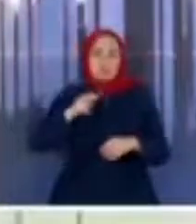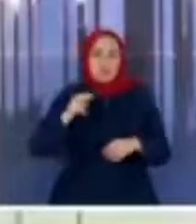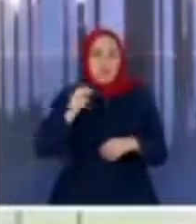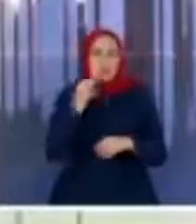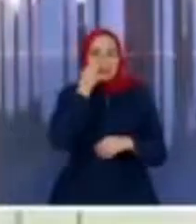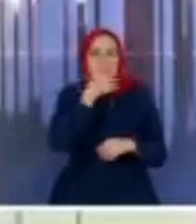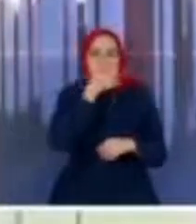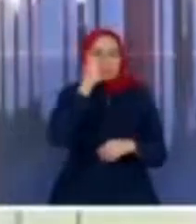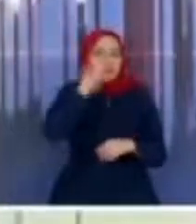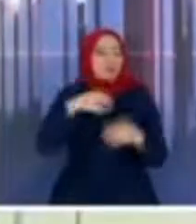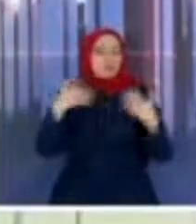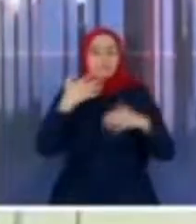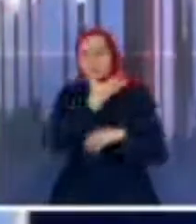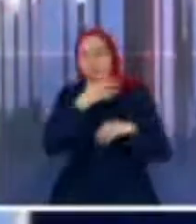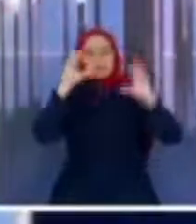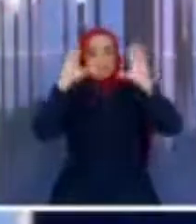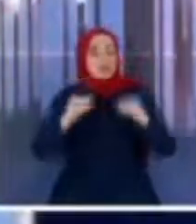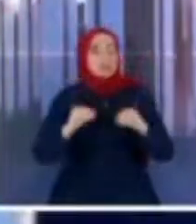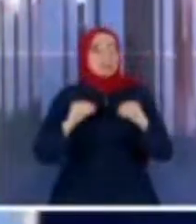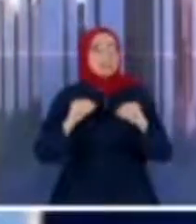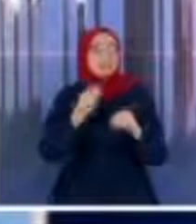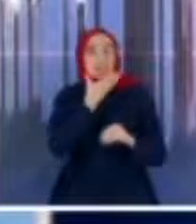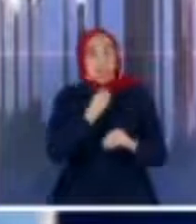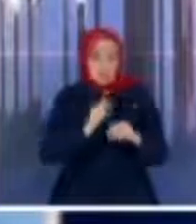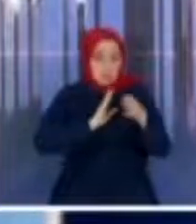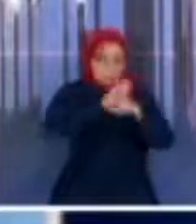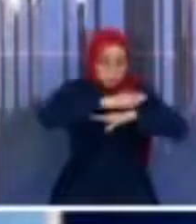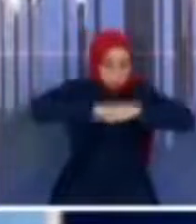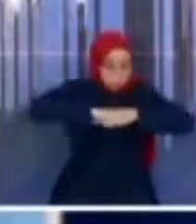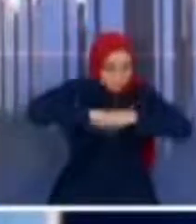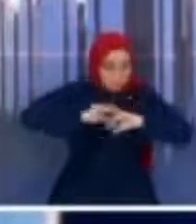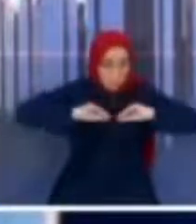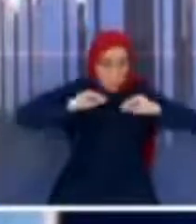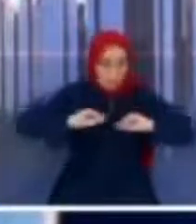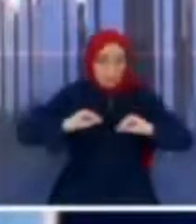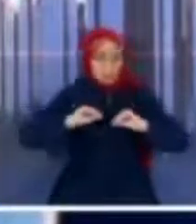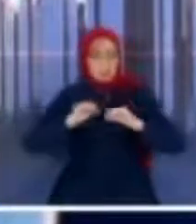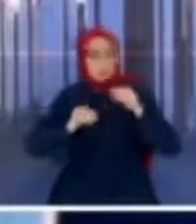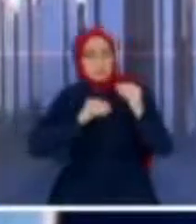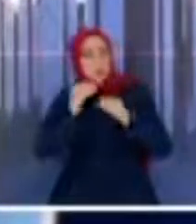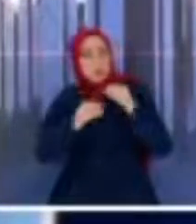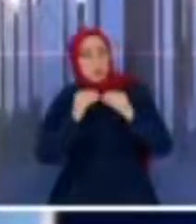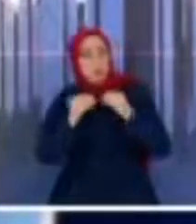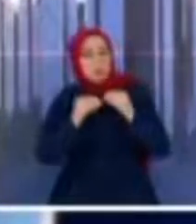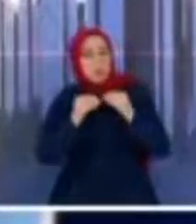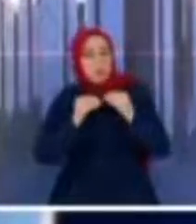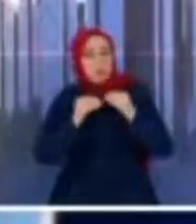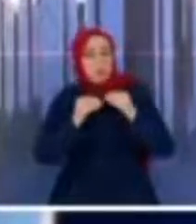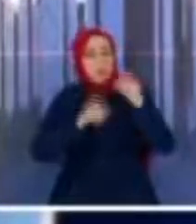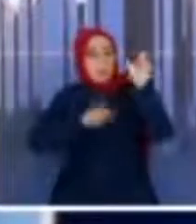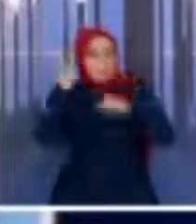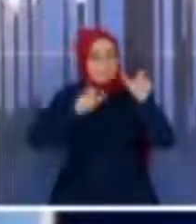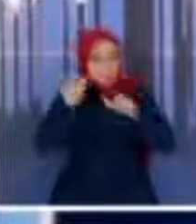باجة، انك تمشي له وتعمل له اسعافات اوليه، والا انك انت مثلا تعلم سكان المنطقه